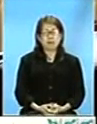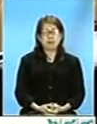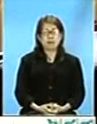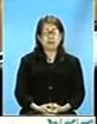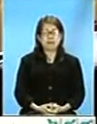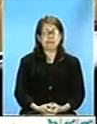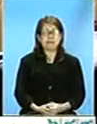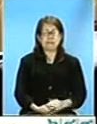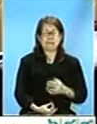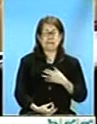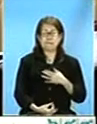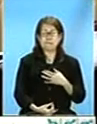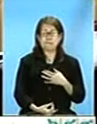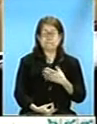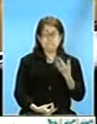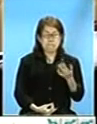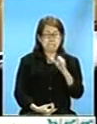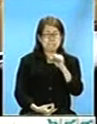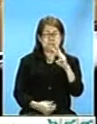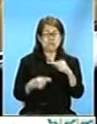ครับผมไปที่วุฒิ